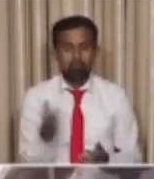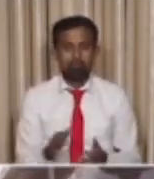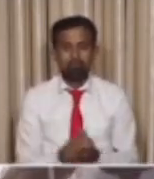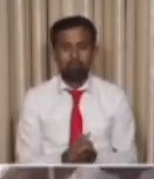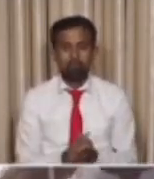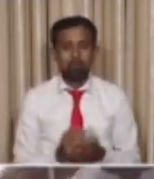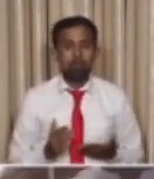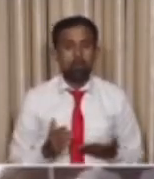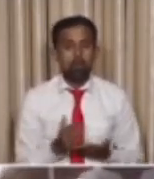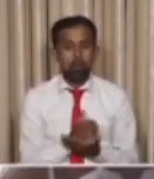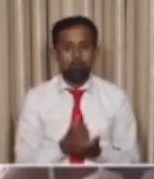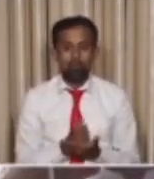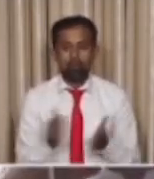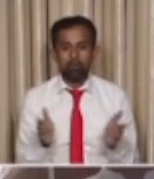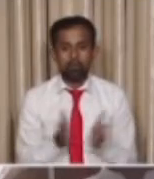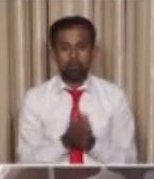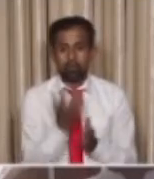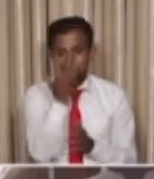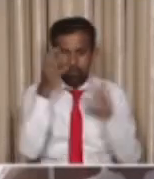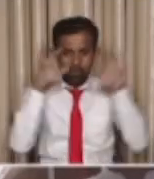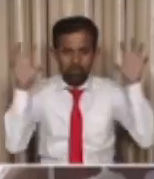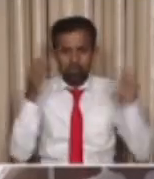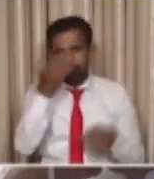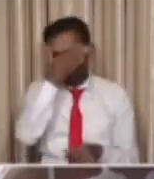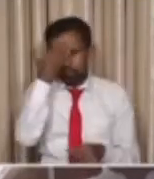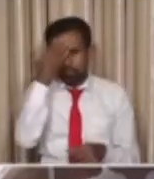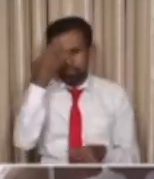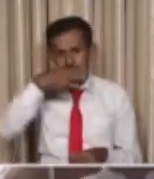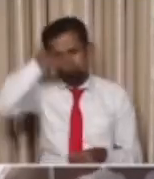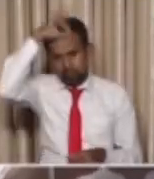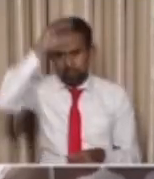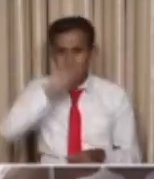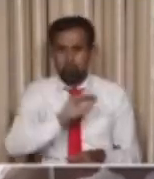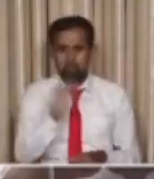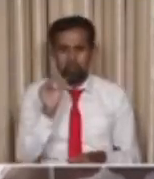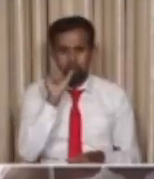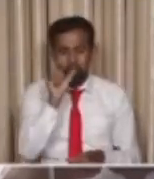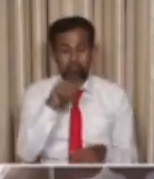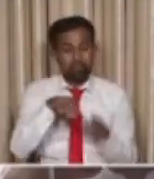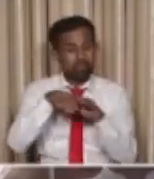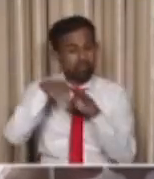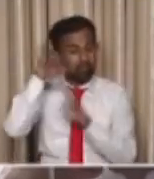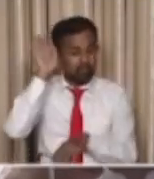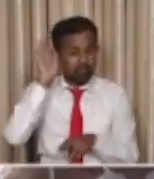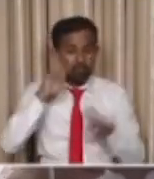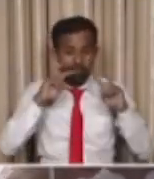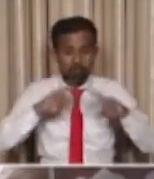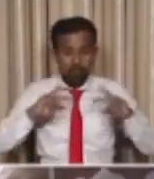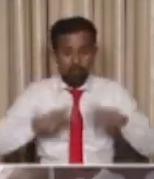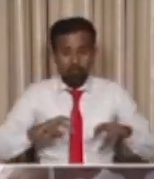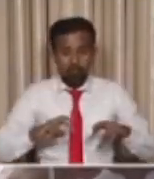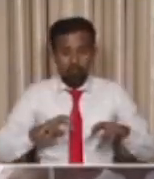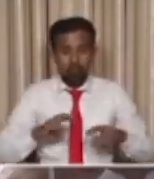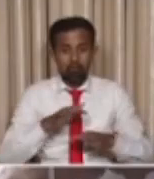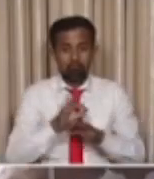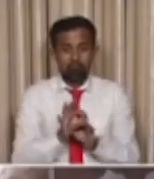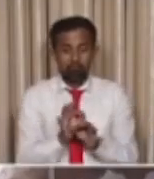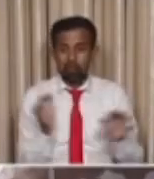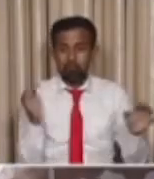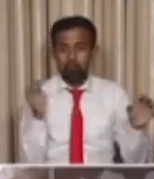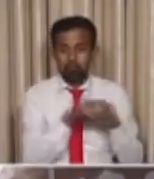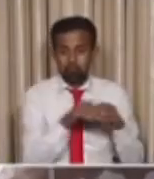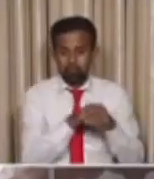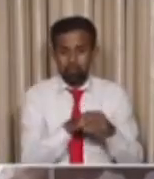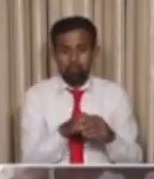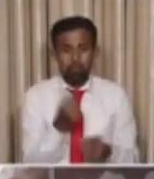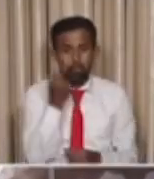මේ සියල්ලත් එක්ක රාවණා දෙමළද සිංහලද කියන එක දෙබනුව බලමු. රාවණා ඉතිහාසය ගැන නිරීක්ෂණය කරන විද්‍යාත්මක ප්‍රවේශයක් සඳහා